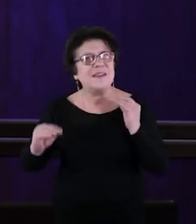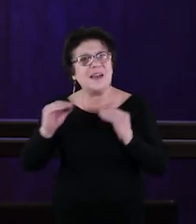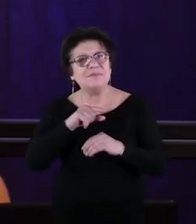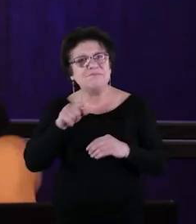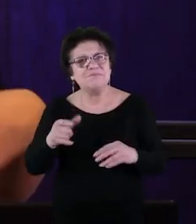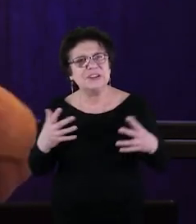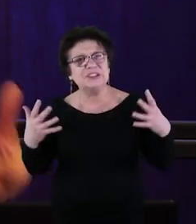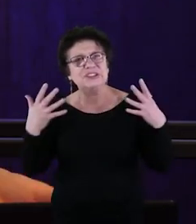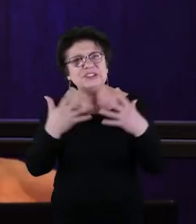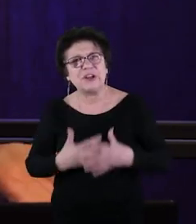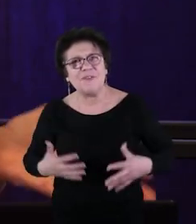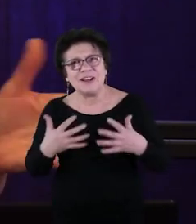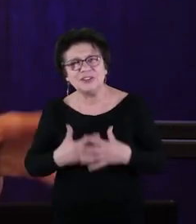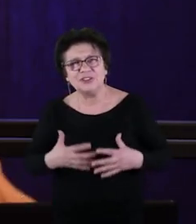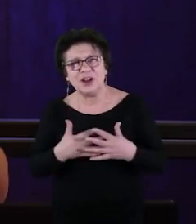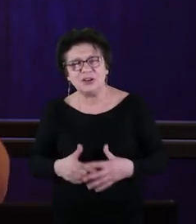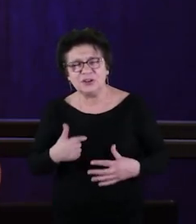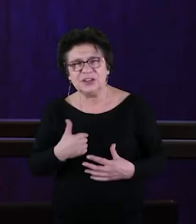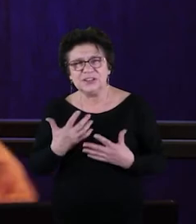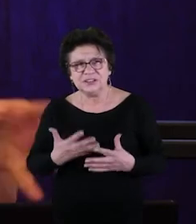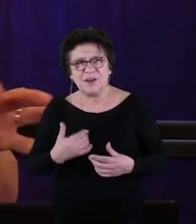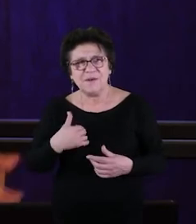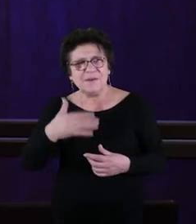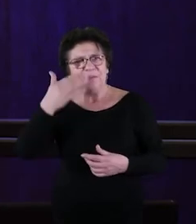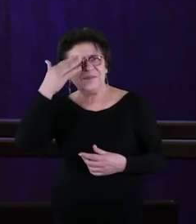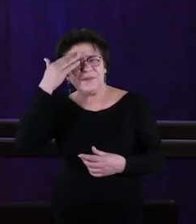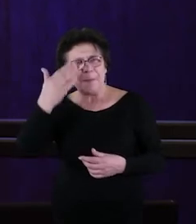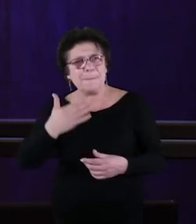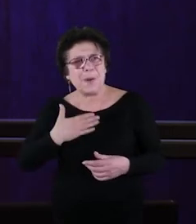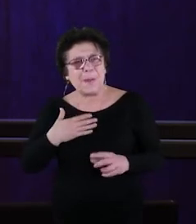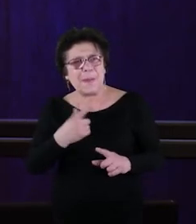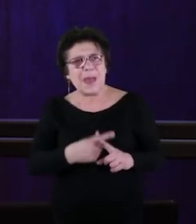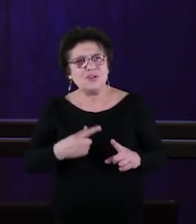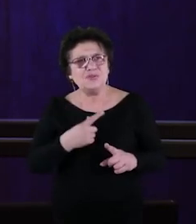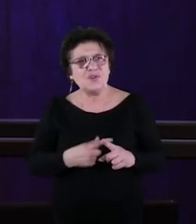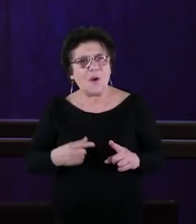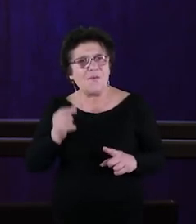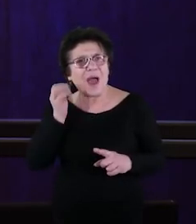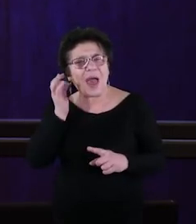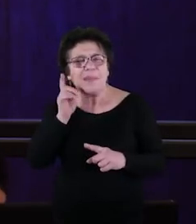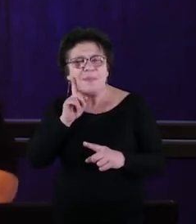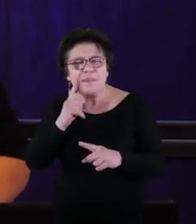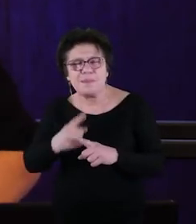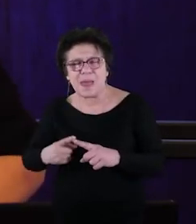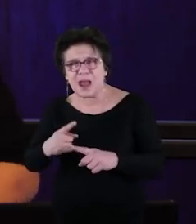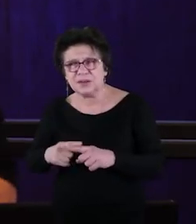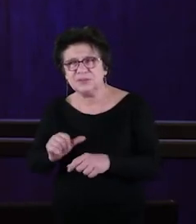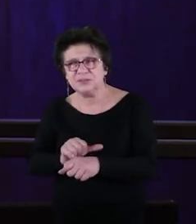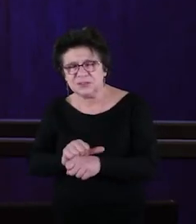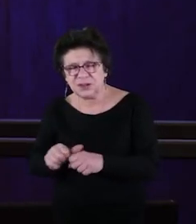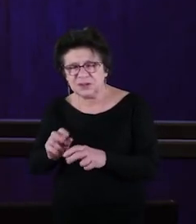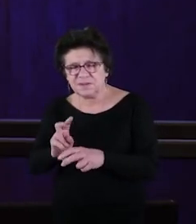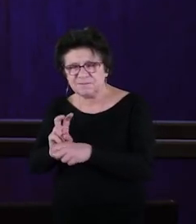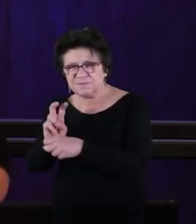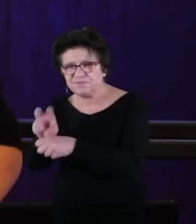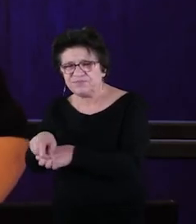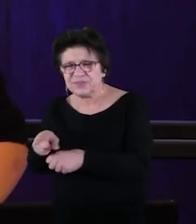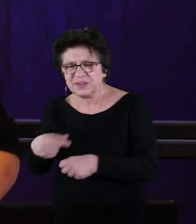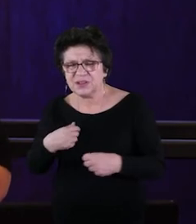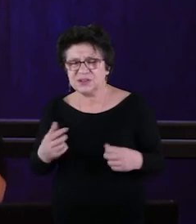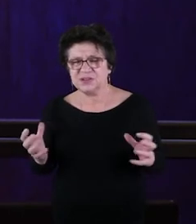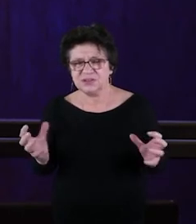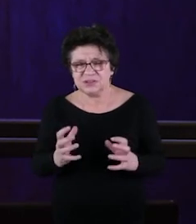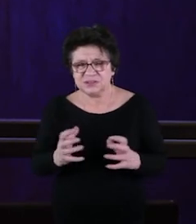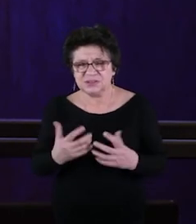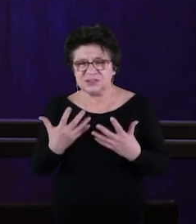nieprawdopodobnie przejęta wiedziała że i teściowa i teści mąż są związani z towarzystwem masonów Więc ona też bardzo pragnęła i